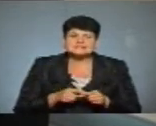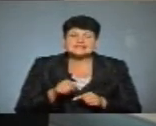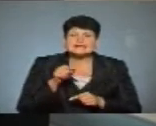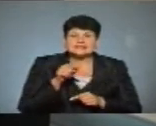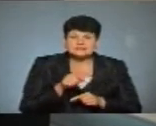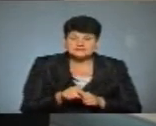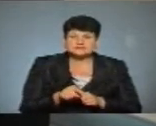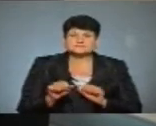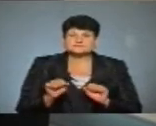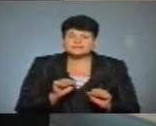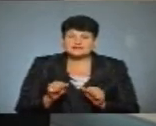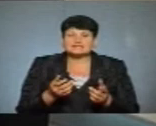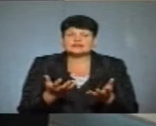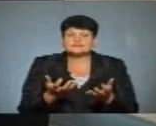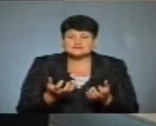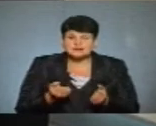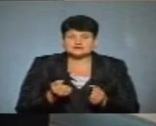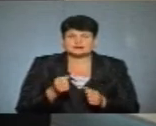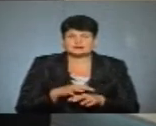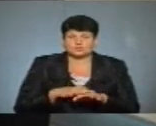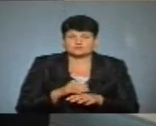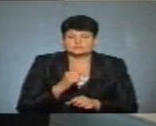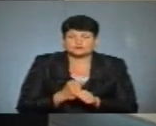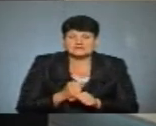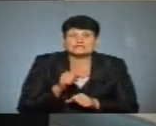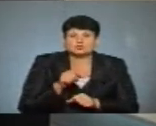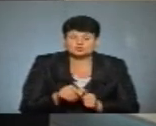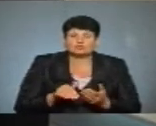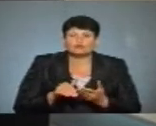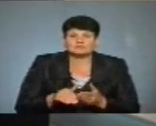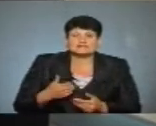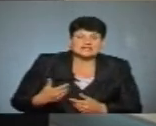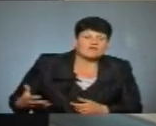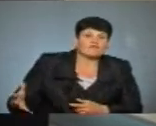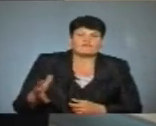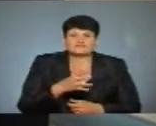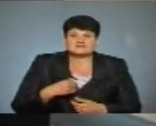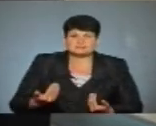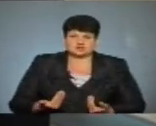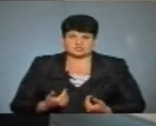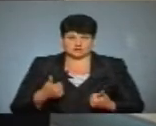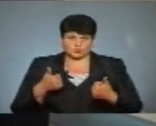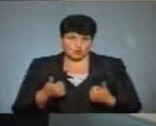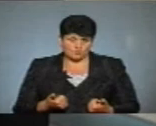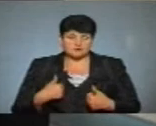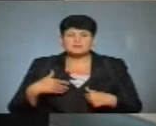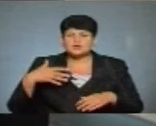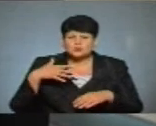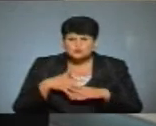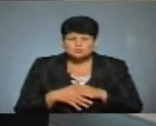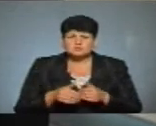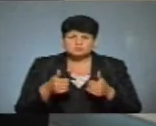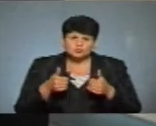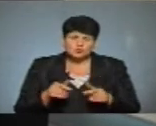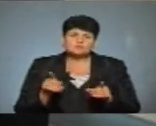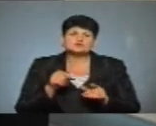менеджери, які найняті народом для того, щоб допомагати нам всім жити добре. І ми дуже розуміємо добре, що